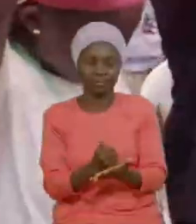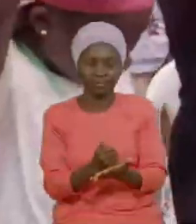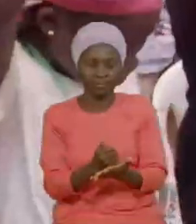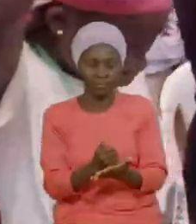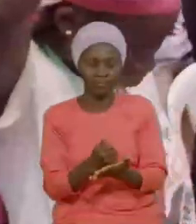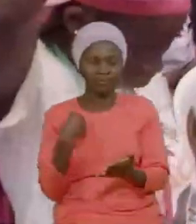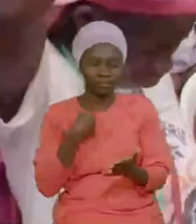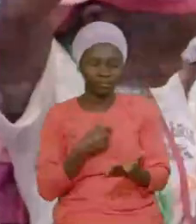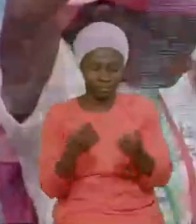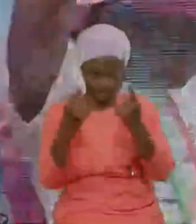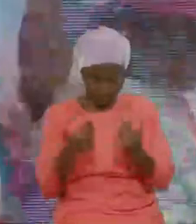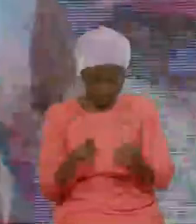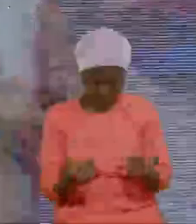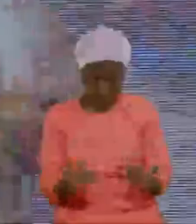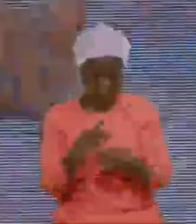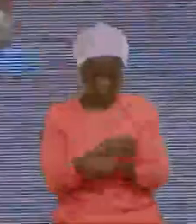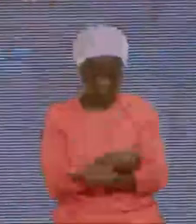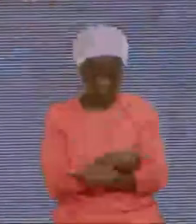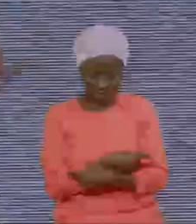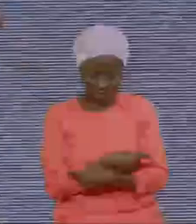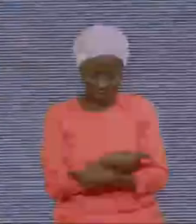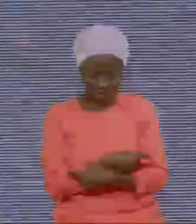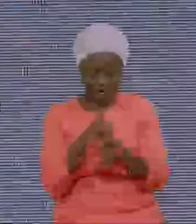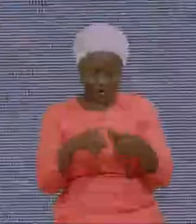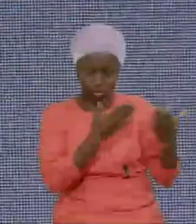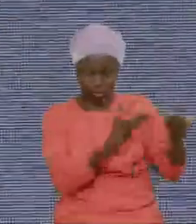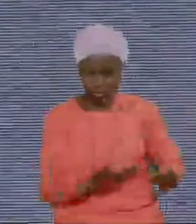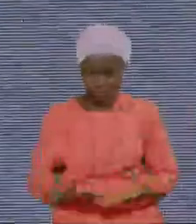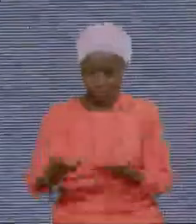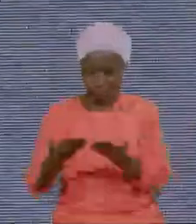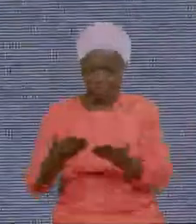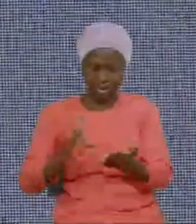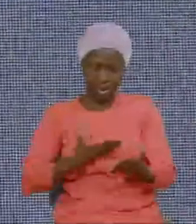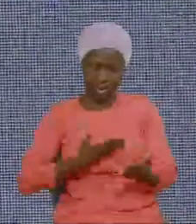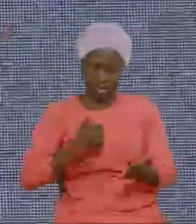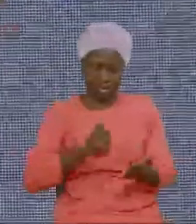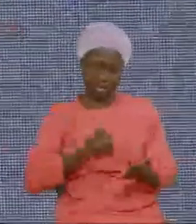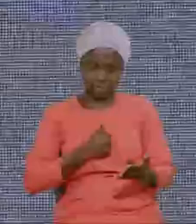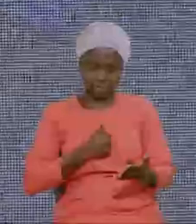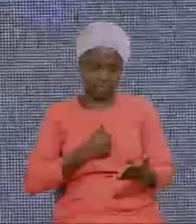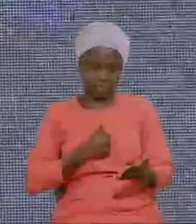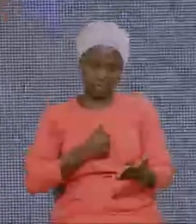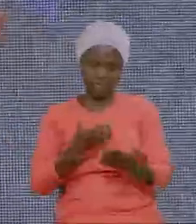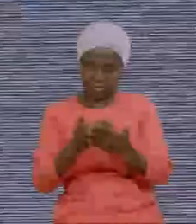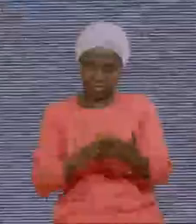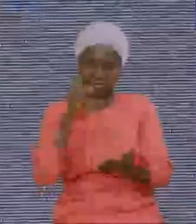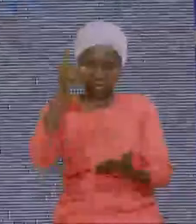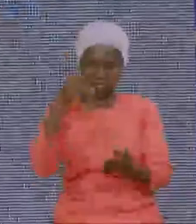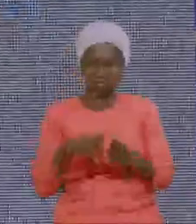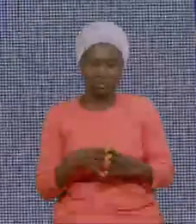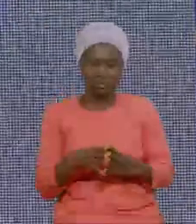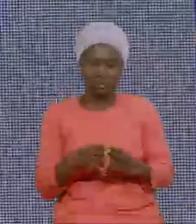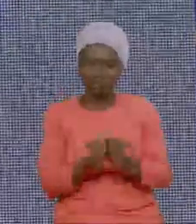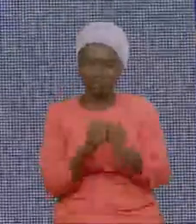We come today. Nous venons aujourd'hui. We present ourselves before you. Nous présentons devant toi. Without